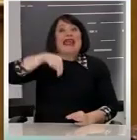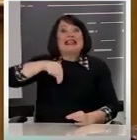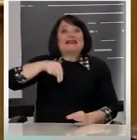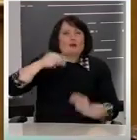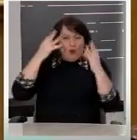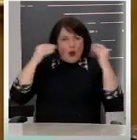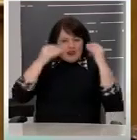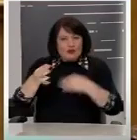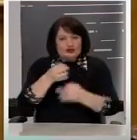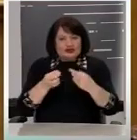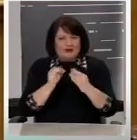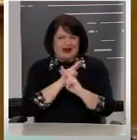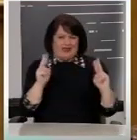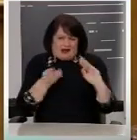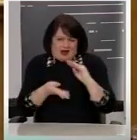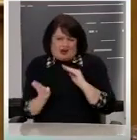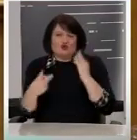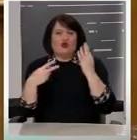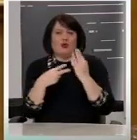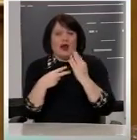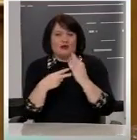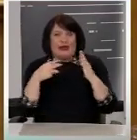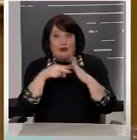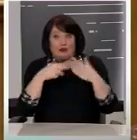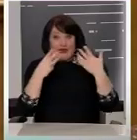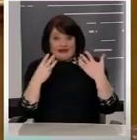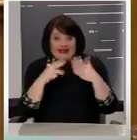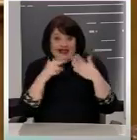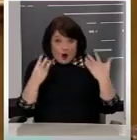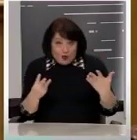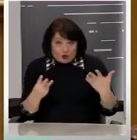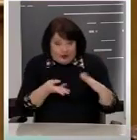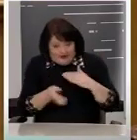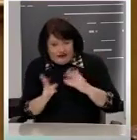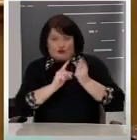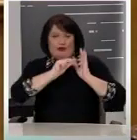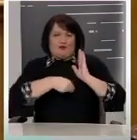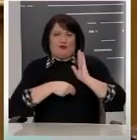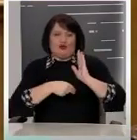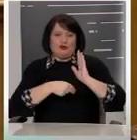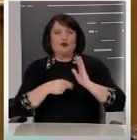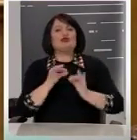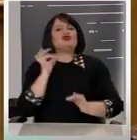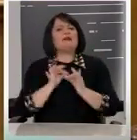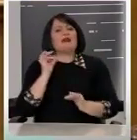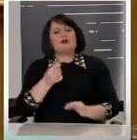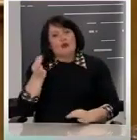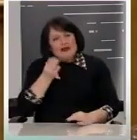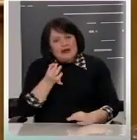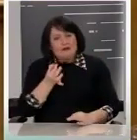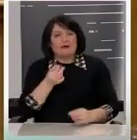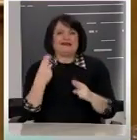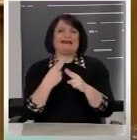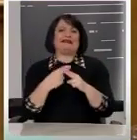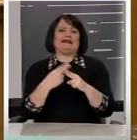αναφέρεται σε καθαρή έξοδο από το πρόγραμμα το καλοκαίρι του 2008. Στις 25 Σεπτεμβρίου η επικύρωση και